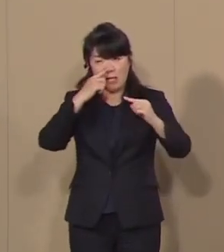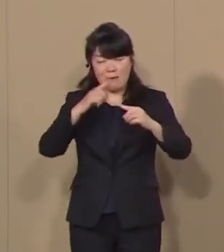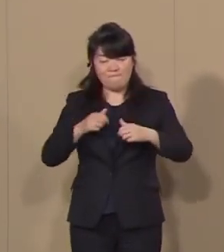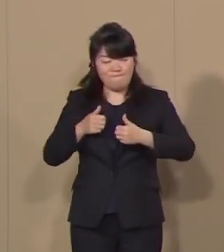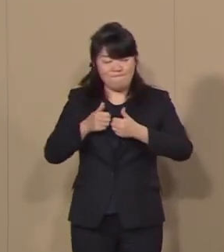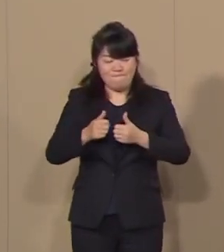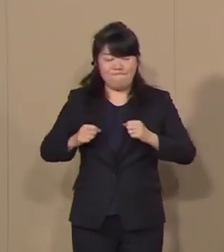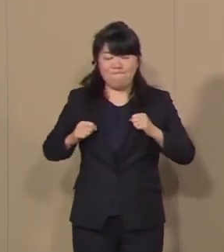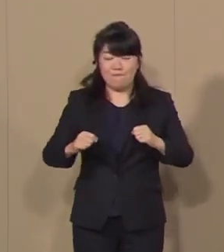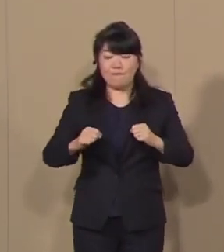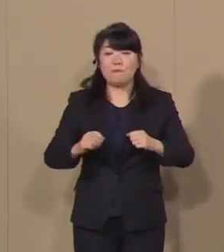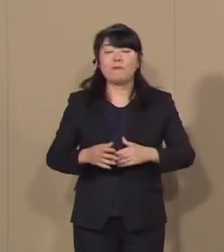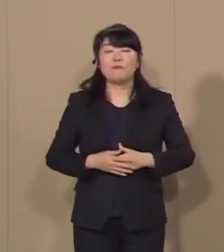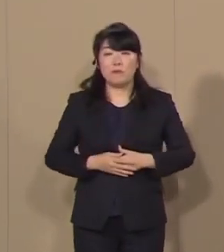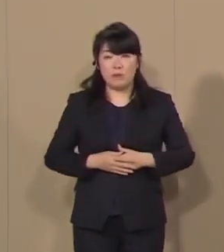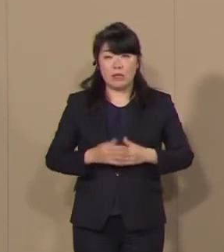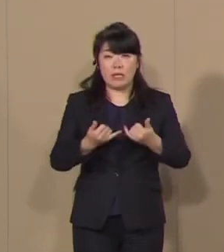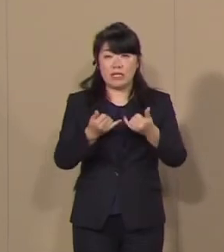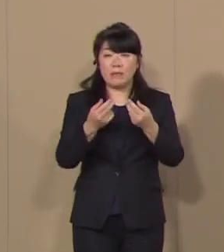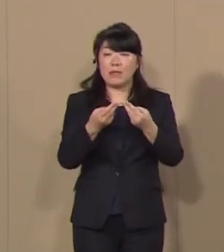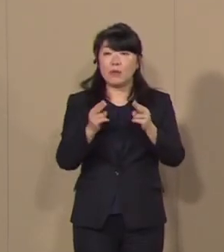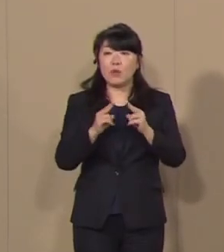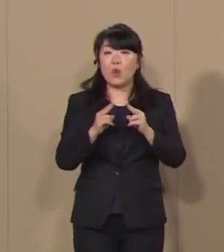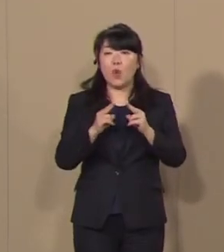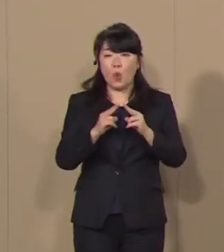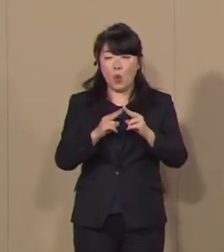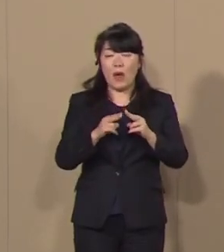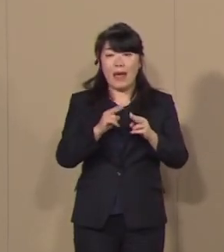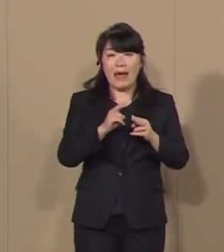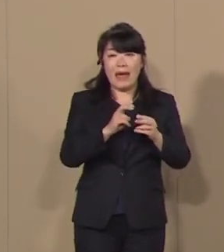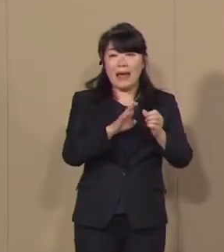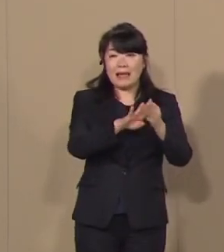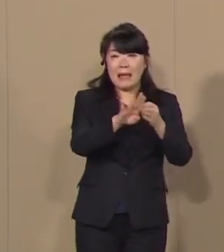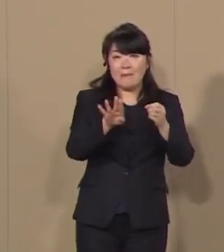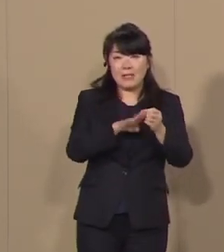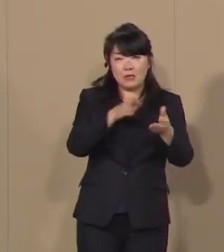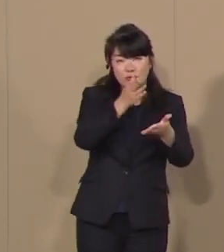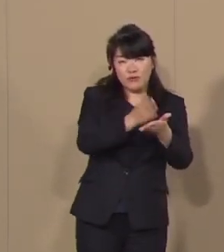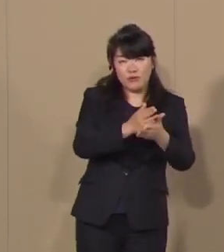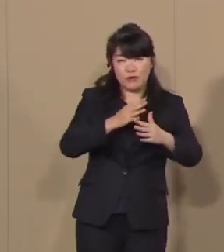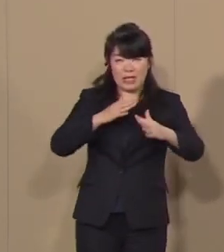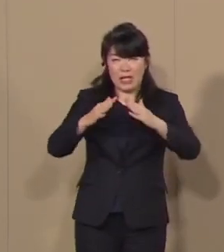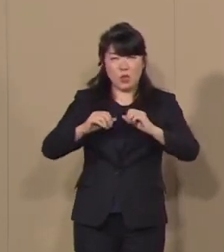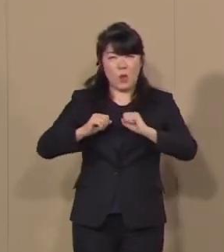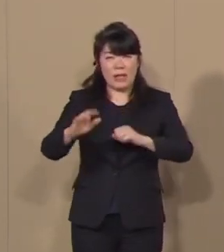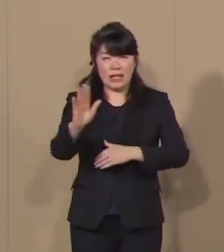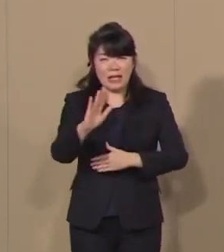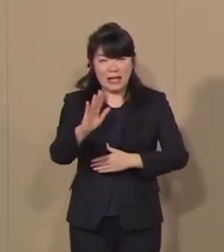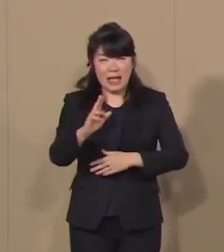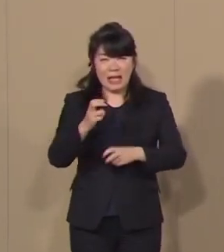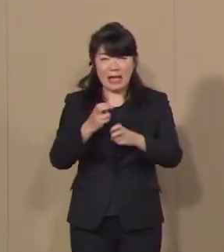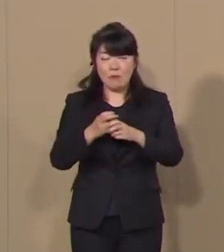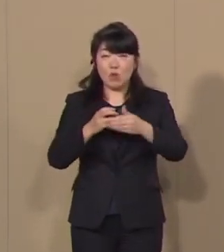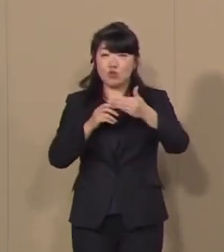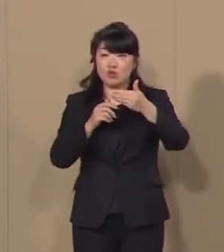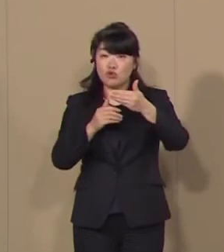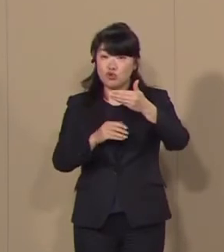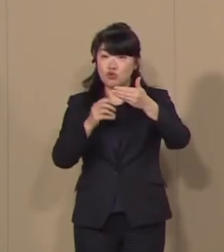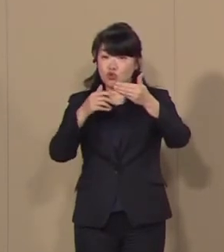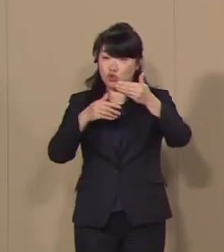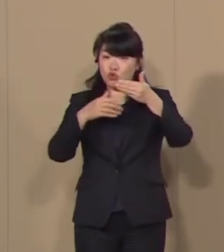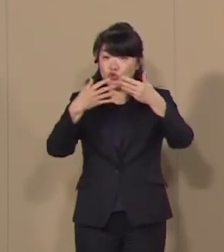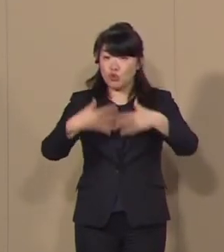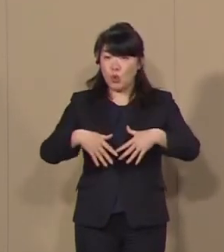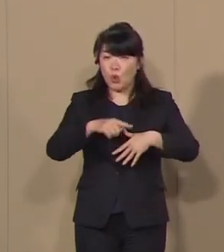ます社民党は脱原発戦争は絶対にさせない憲法9条を生かし